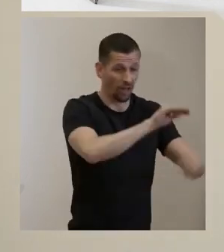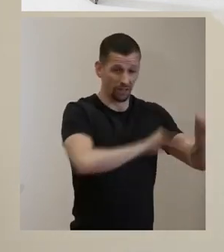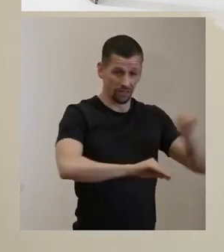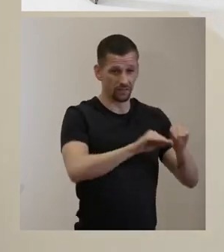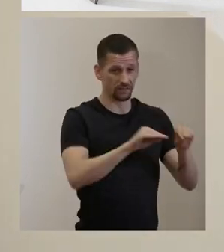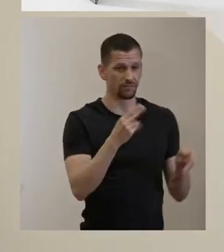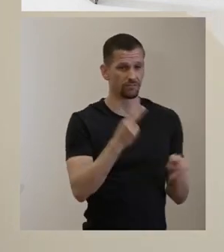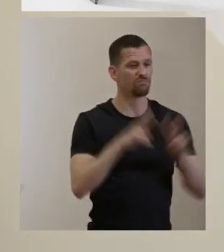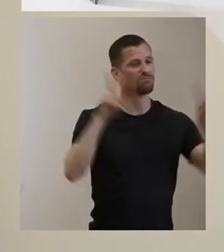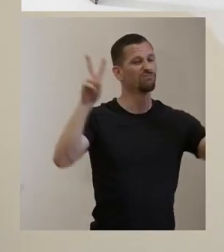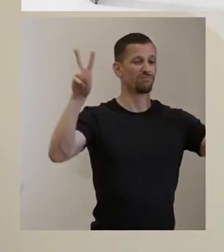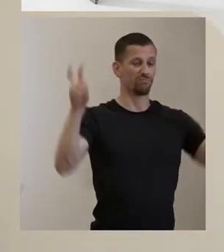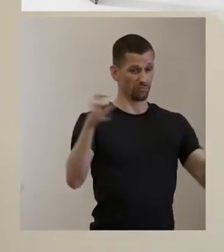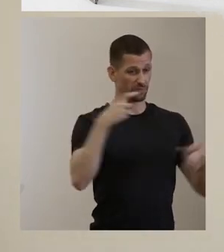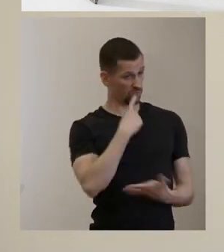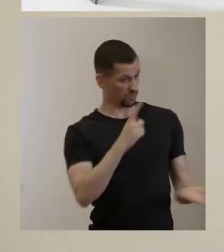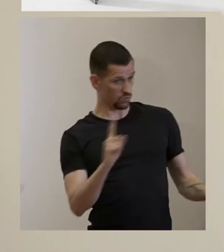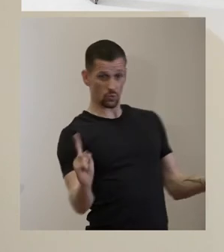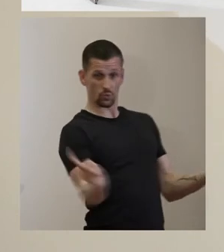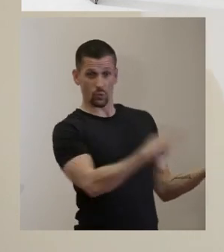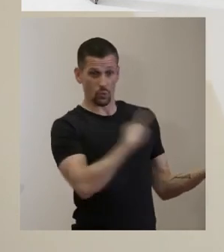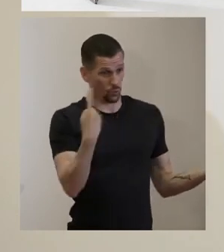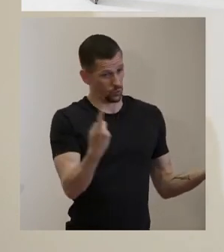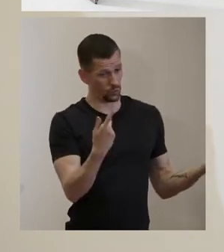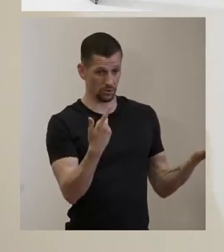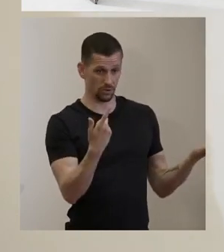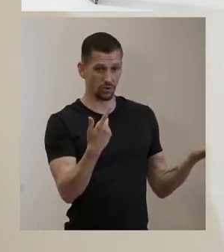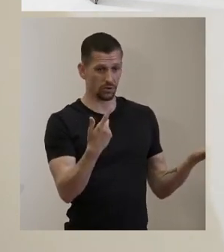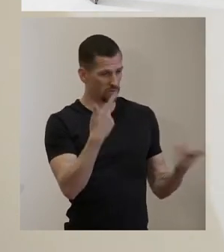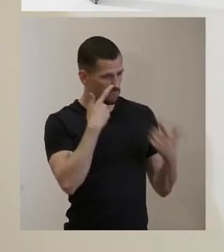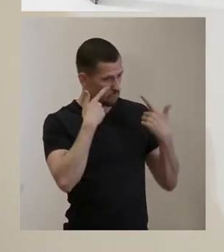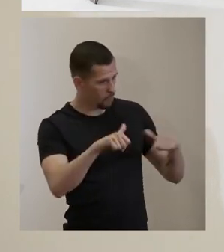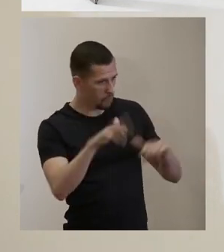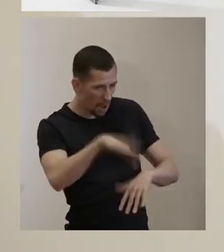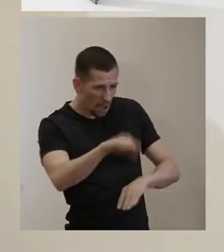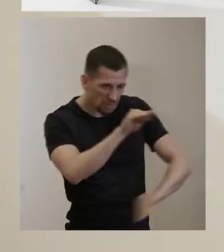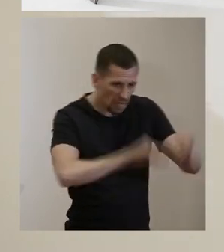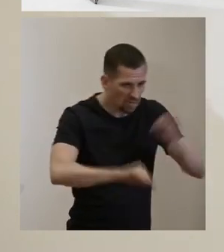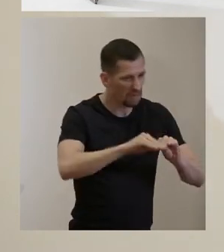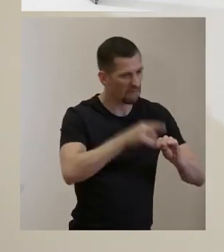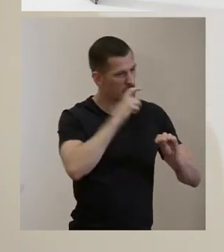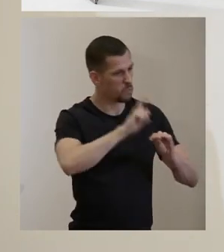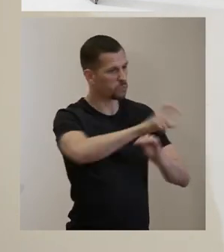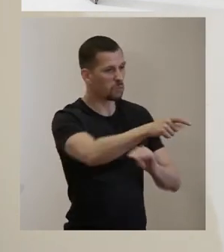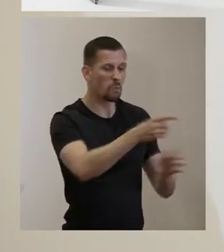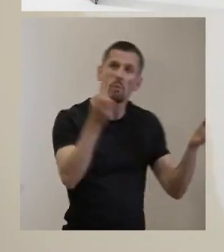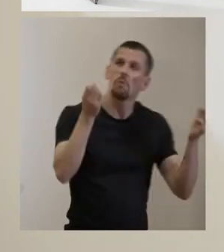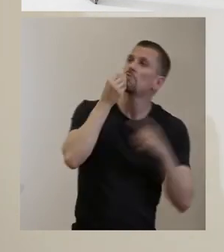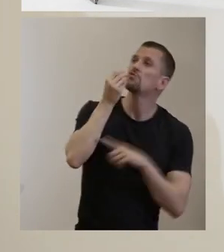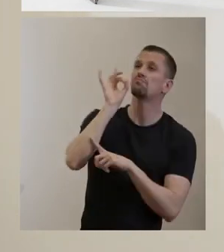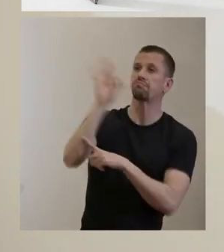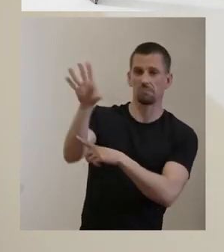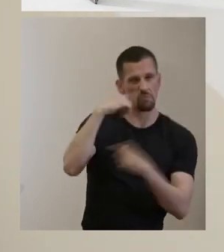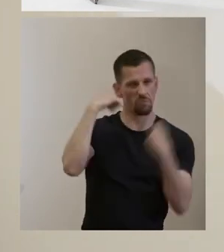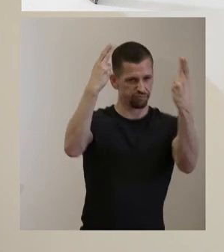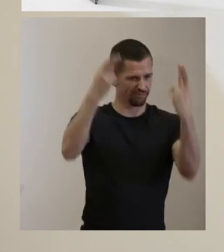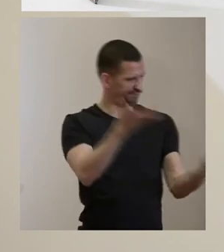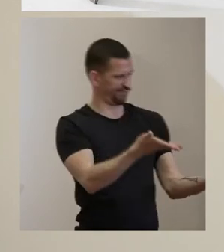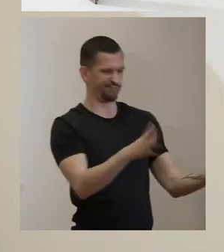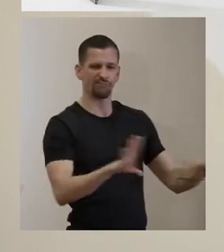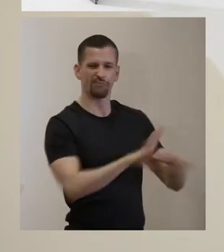de manger. Si bien que beaucoup d'entre eux dépérissent et morts, témoigne le capitaine négrier James Kettle en 1730.